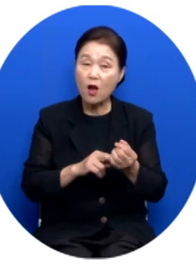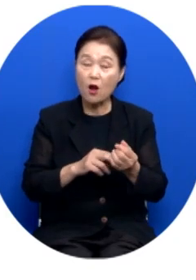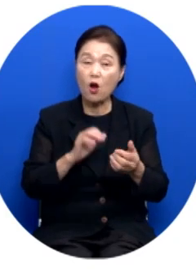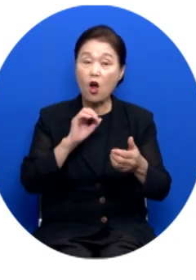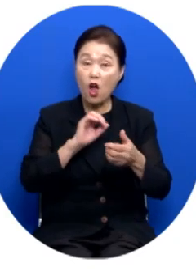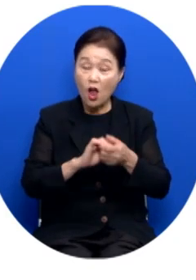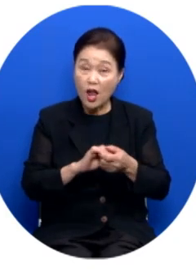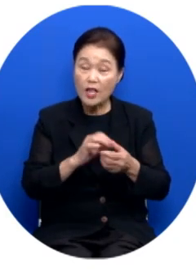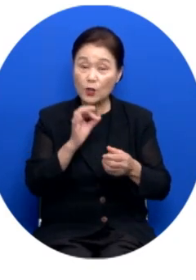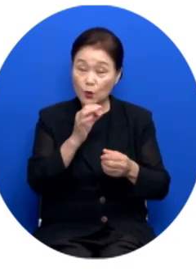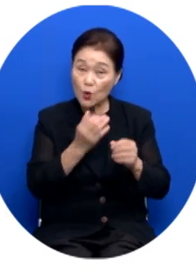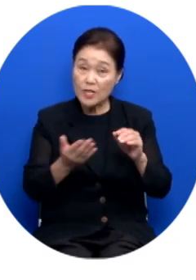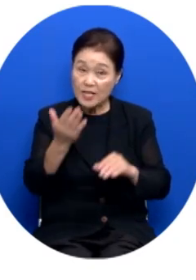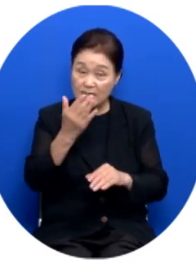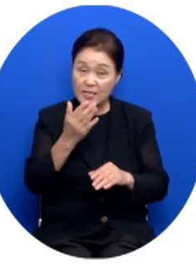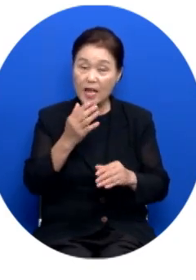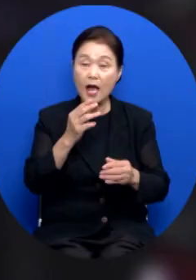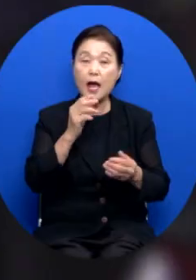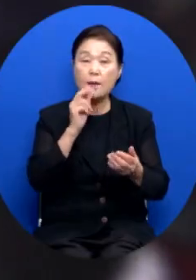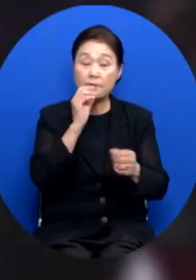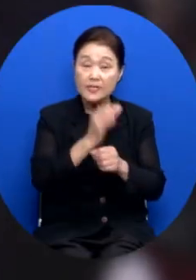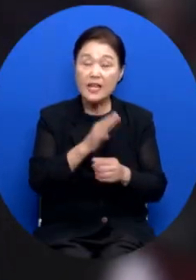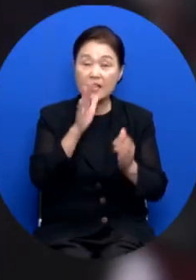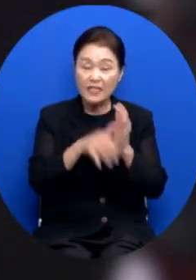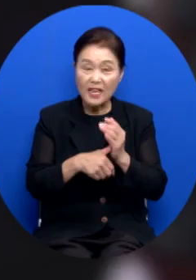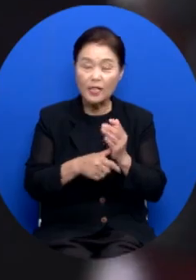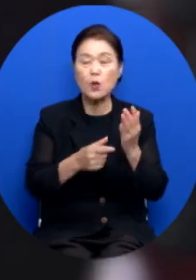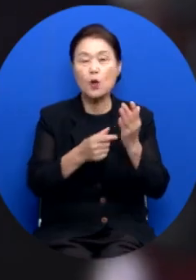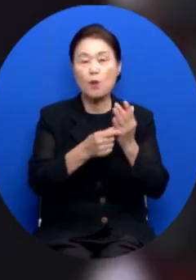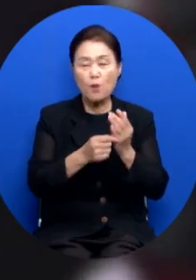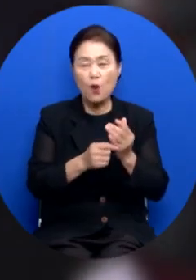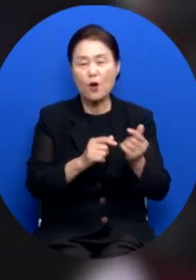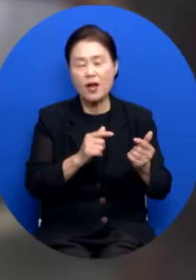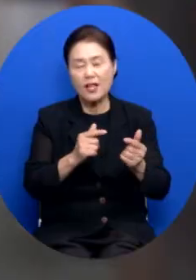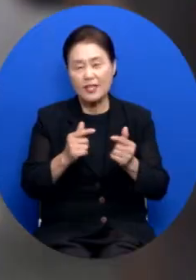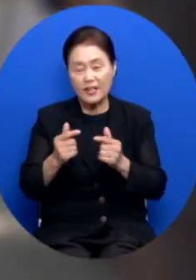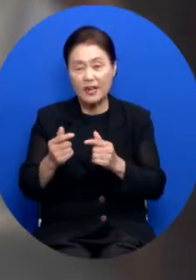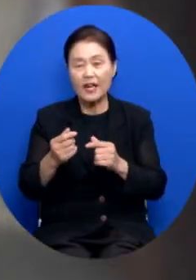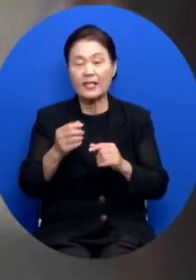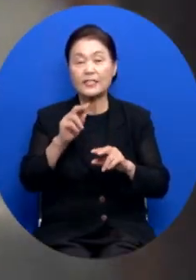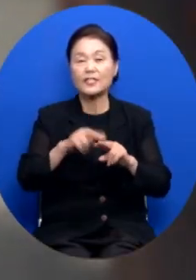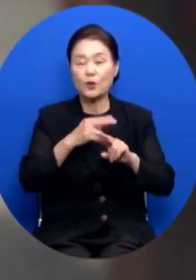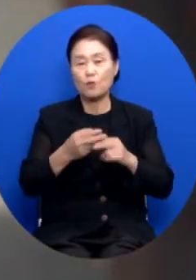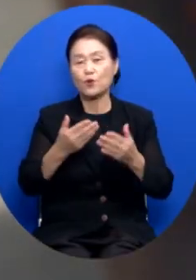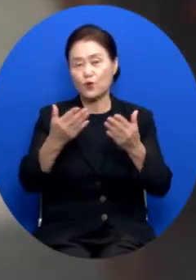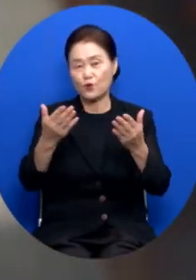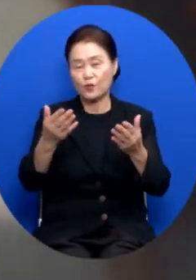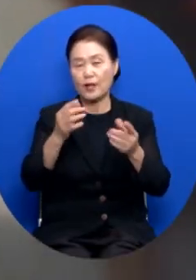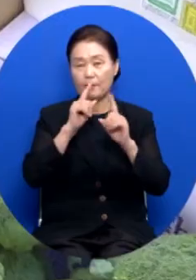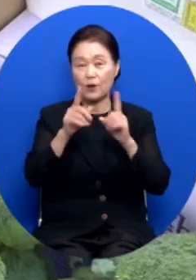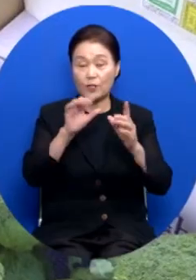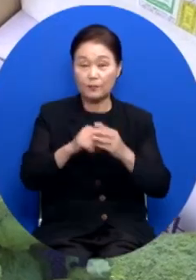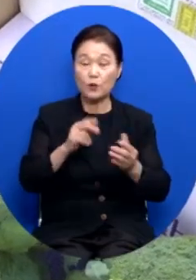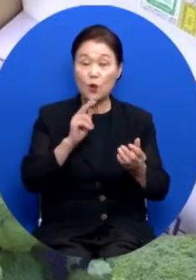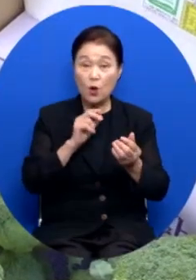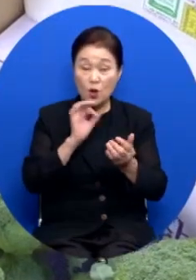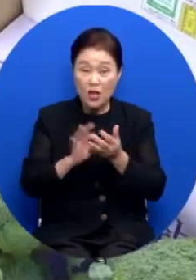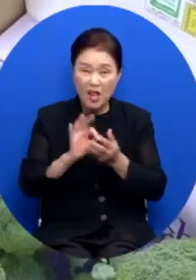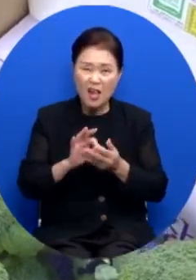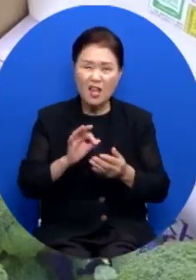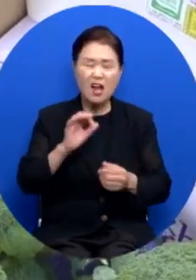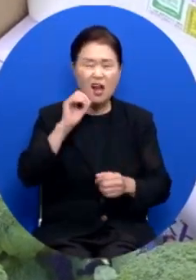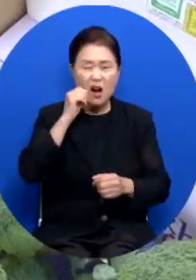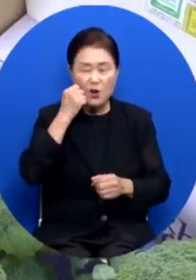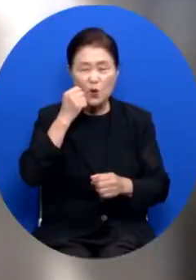경우 온누리 상품권과 사은품을 증정하는 행사를 연다고 밝혔습니다. 또 온라인 소비 확산으로 어려움을 겪고